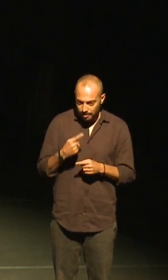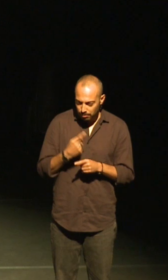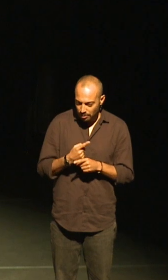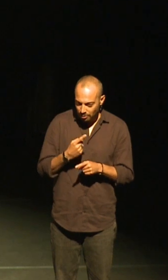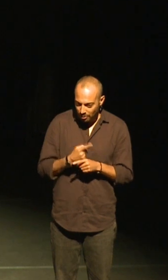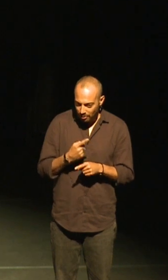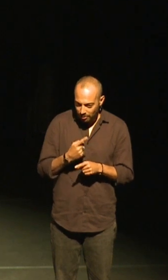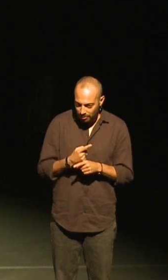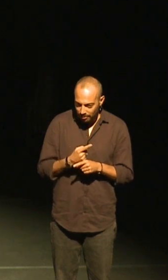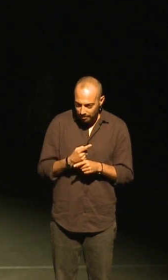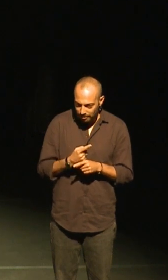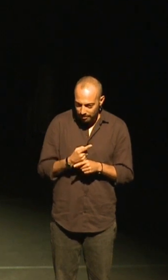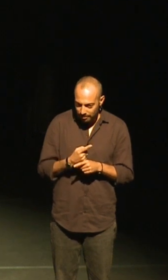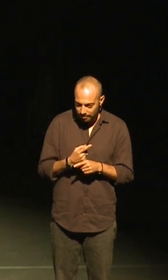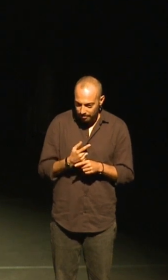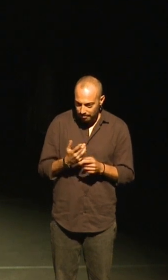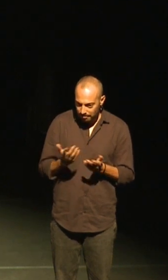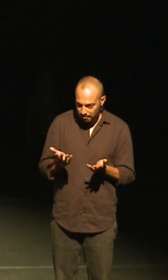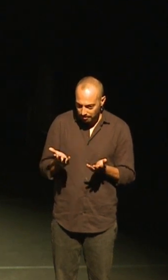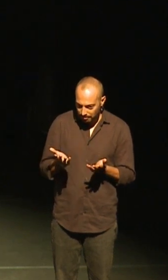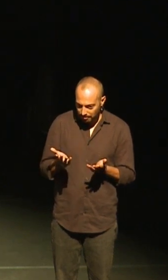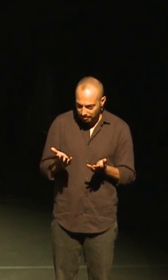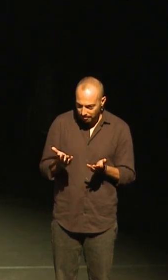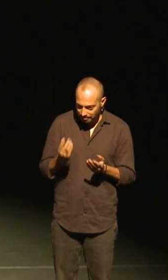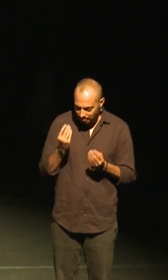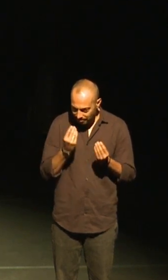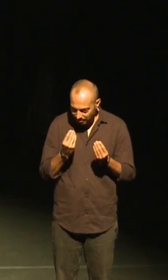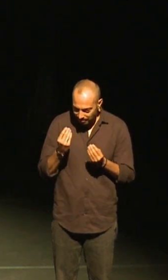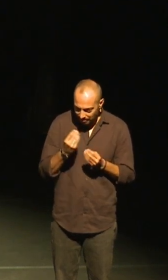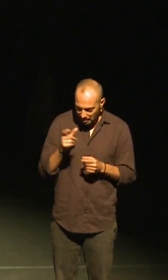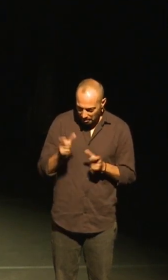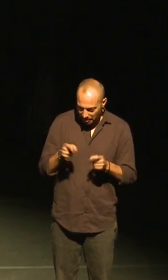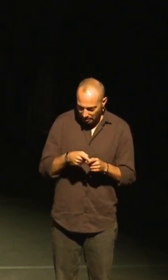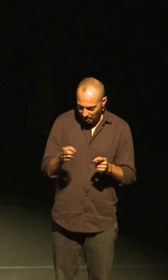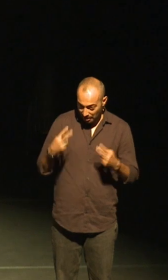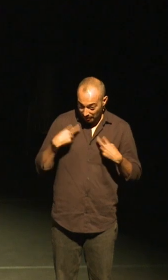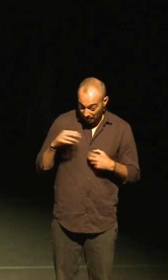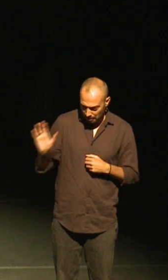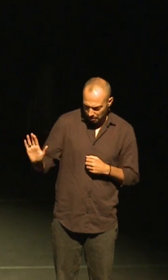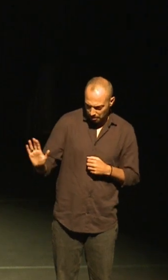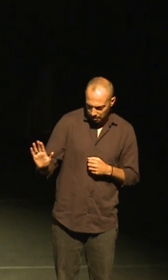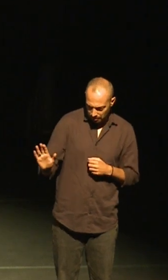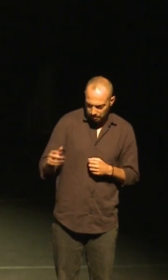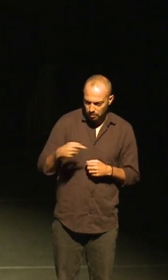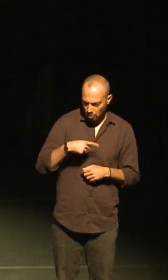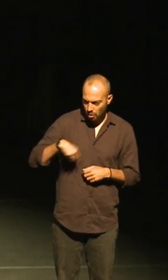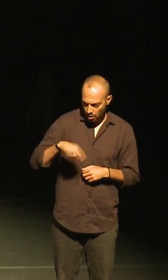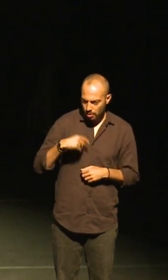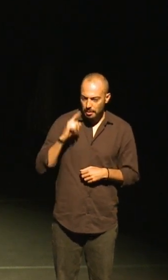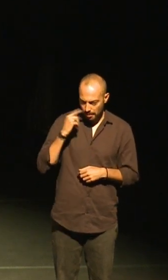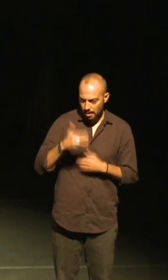aiutiamo le persone a migliorare la propria vita e quando non parlo del collega che è un lunedì mattina